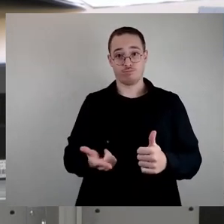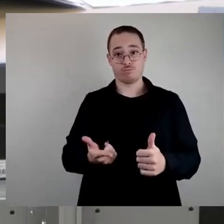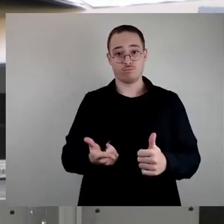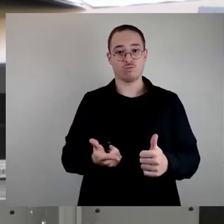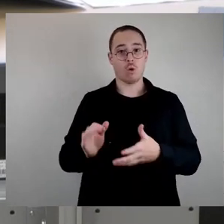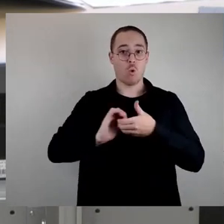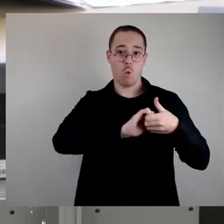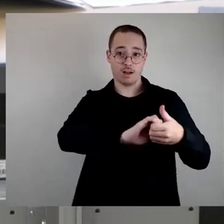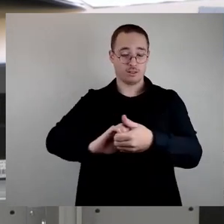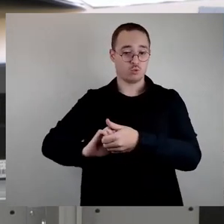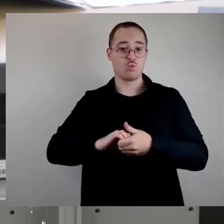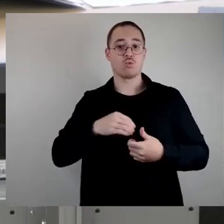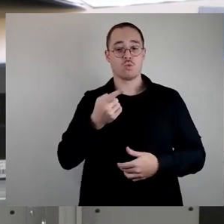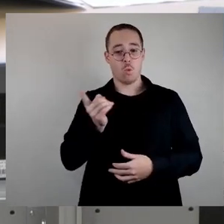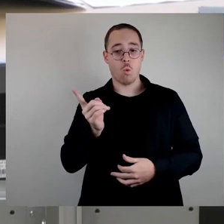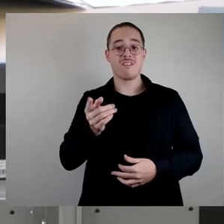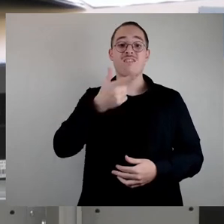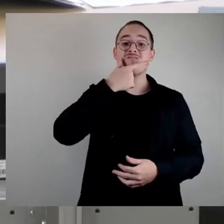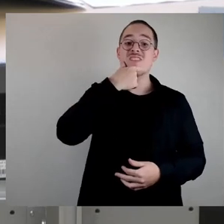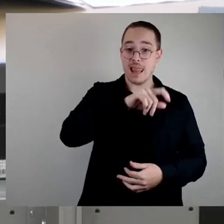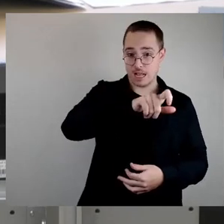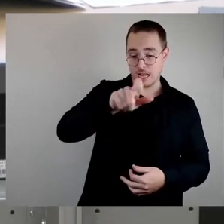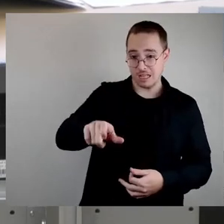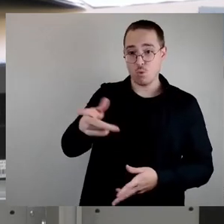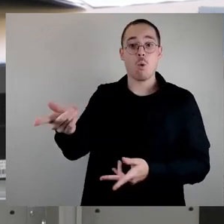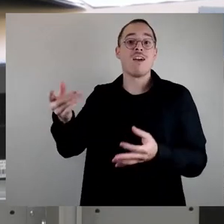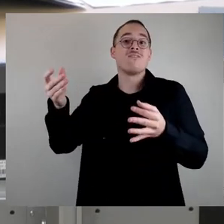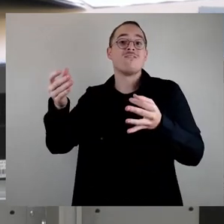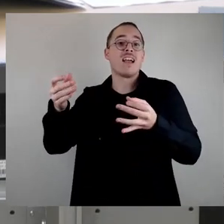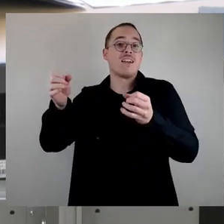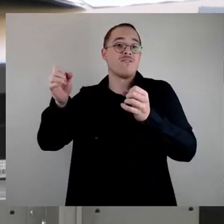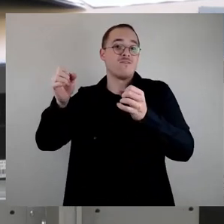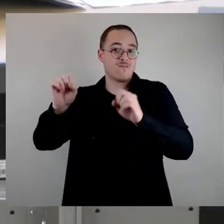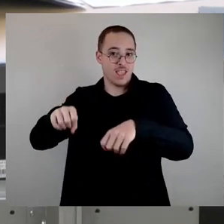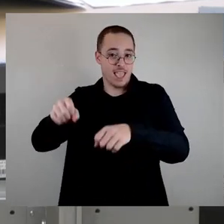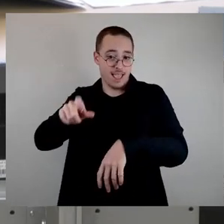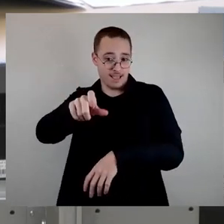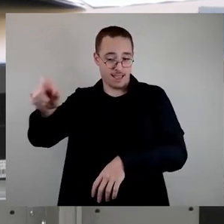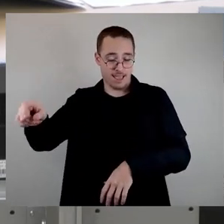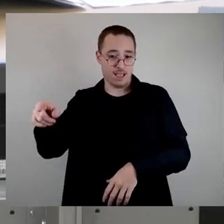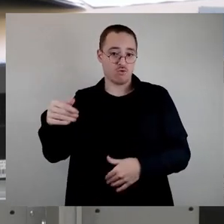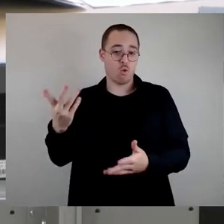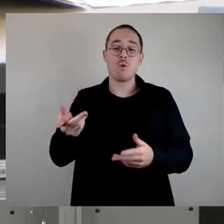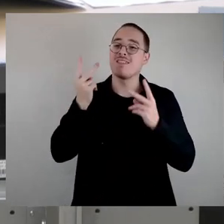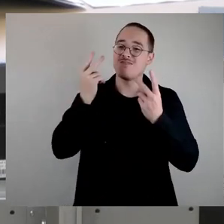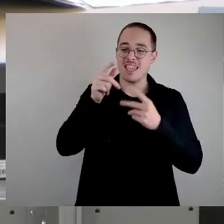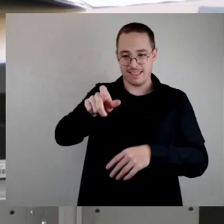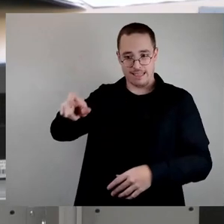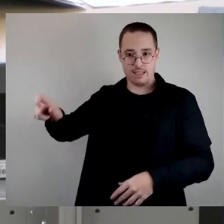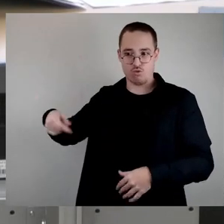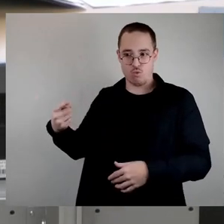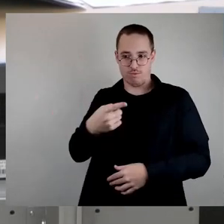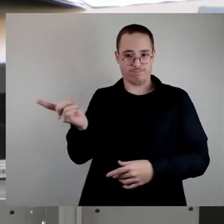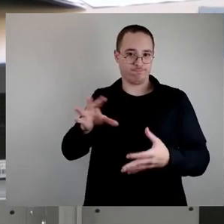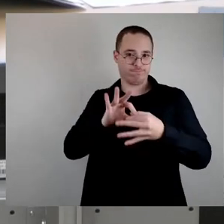Willigen, der Fähigen und der relevanten Akteure im Fußball um einen intrinsisch